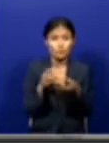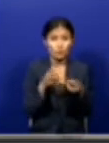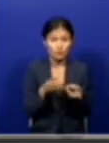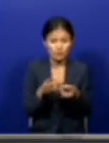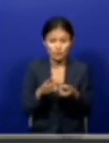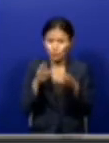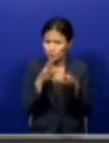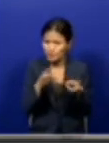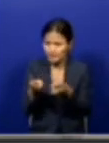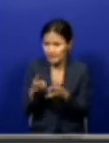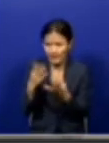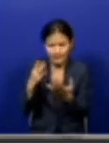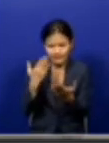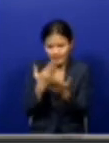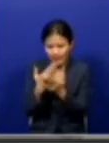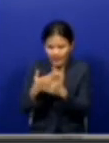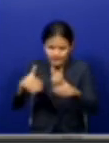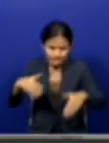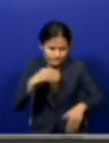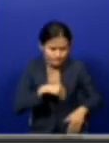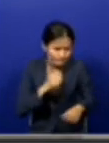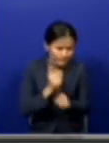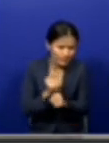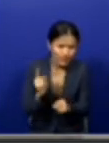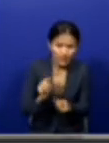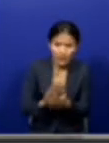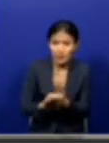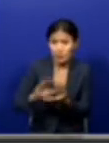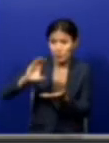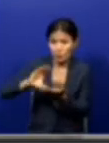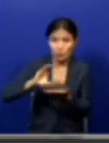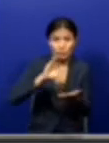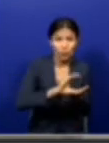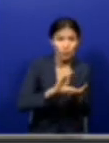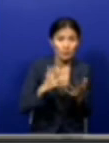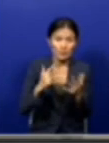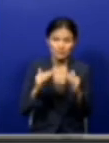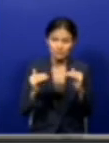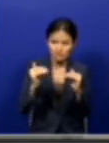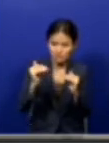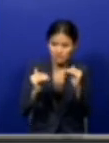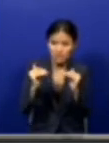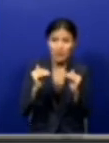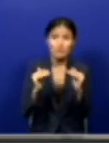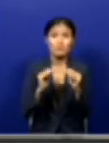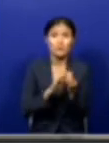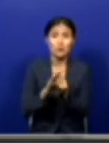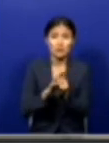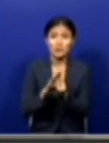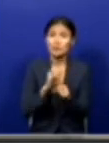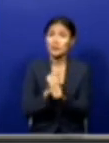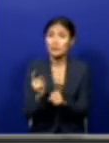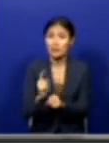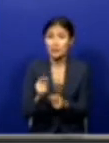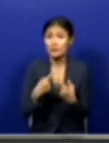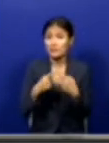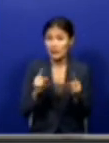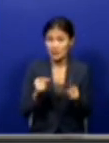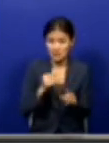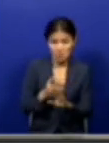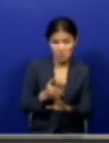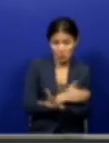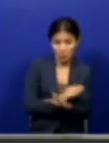รและทำอย่างไรถึงจะให้มันสมดุลได้วันนี้เราจะอ้างวิกฤตโควิดนะครับแต่สิ่งที่ผ่านมาที่โควิดยังไม่เกิดมันก็ยังไม่เห็นมีอะไรเป็นรูปธร